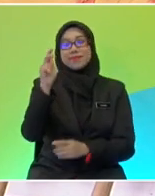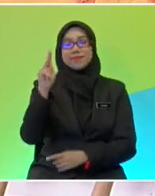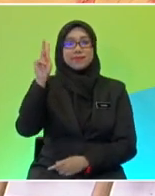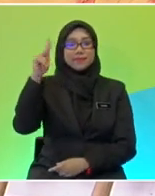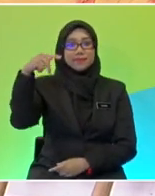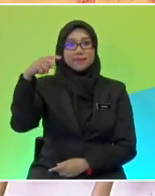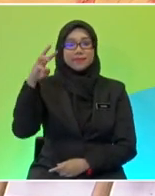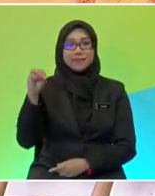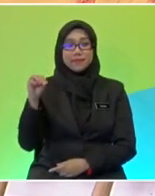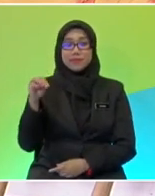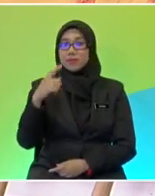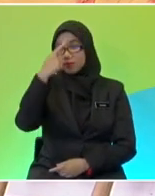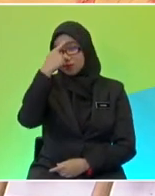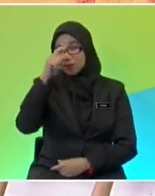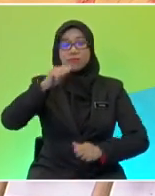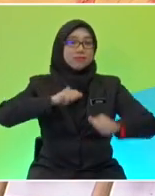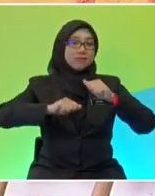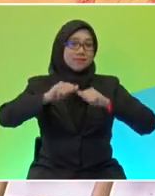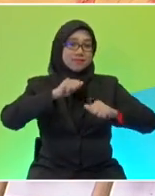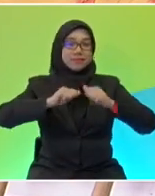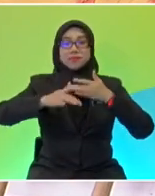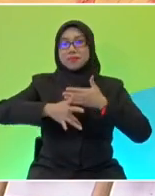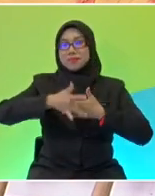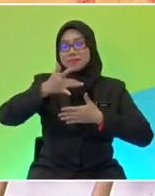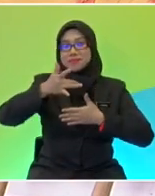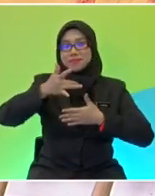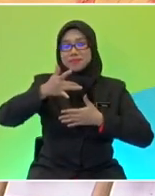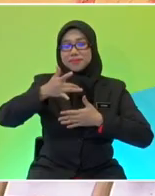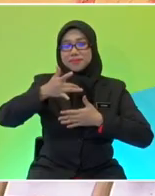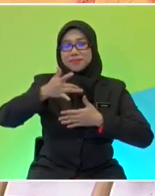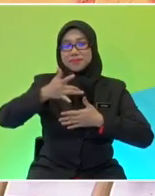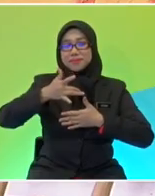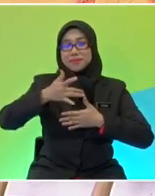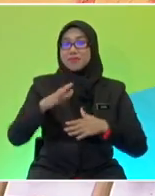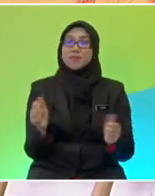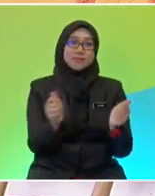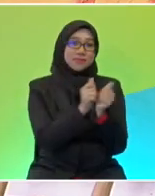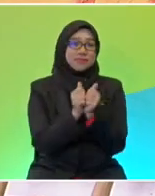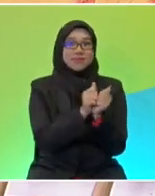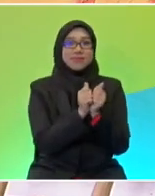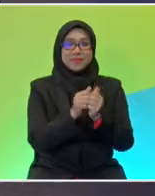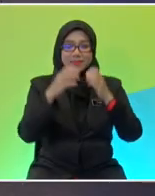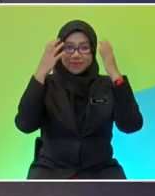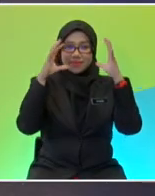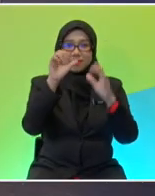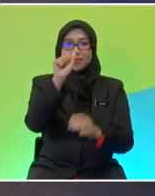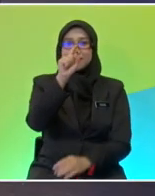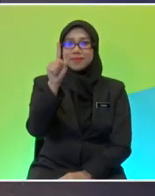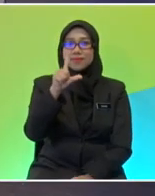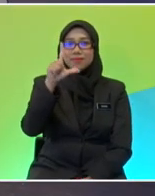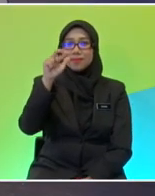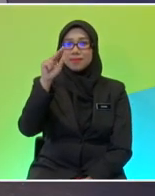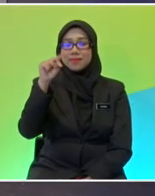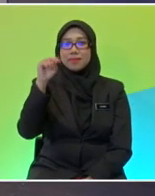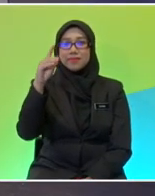untuk mata pelajaran sains awal Oke dan hari ini Abang Christ bersama dengan ceguk as Linda untuk